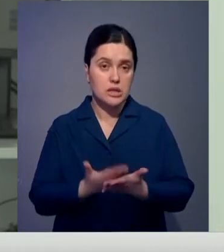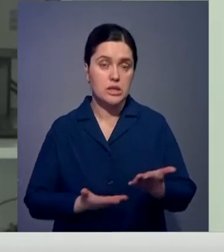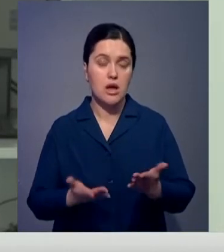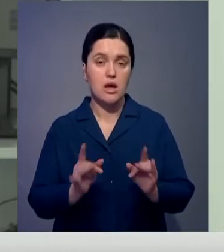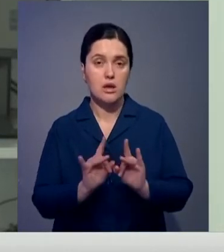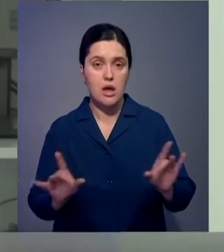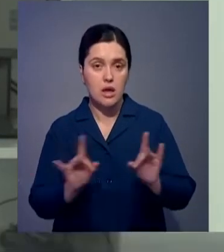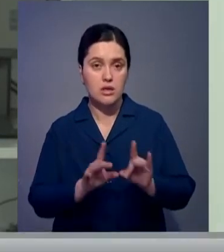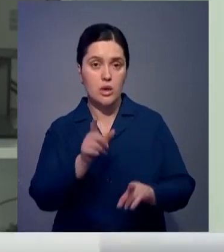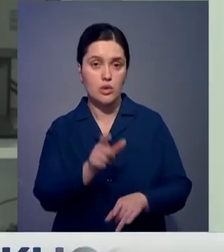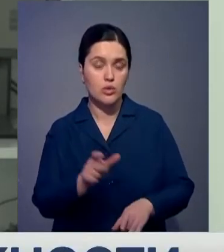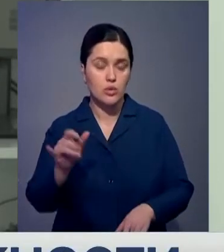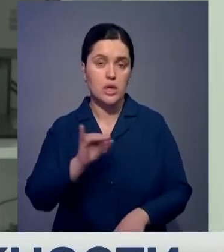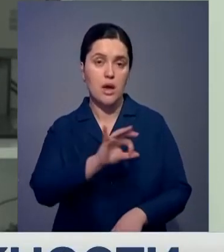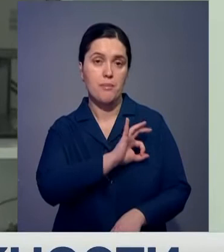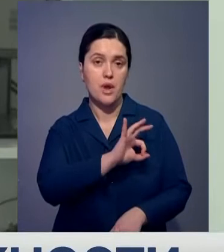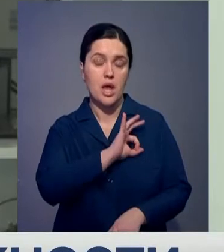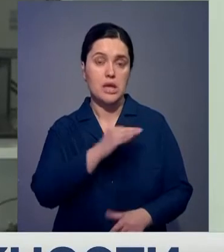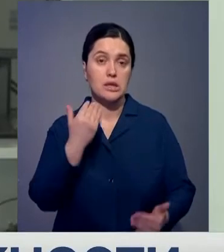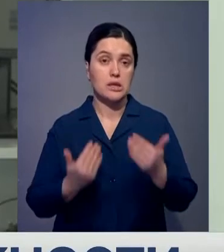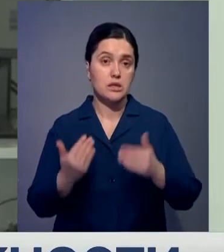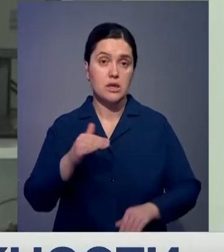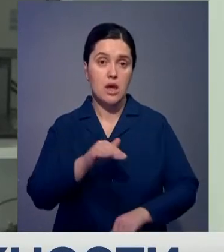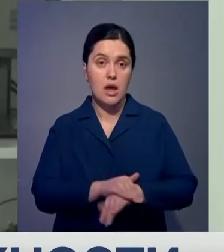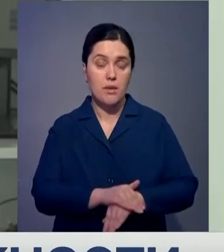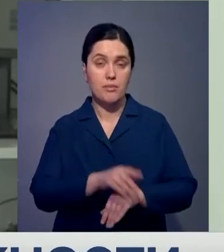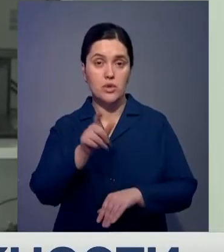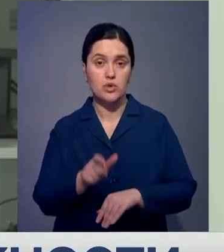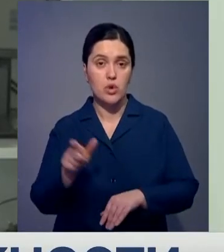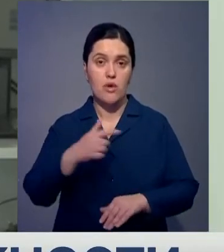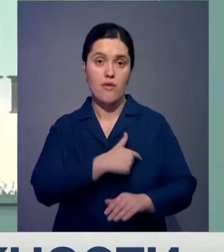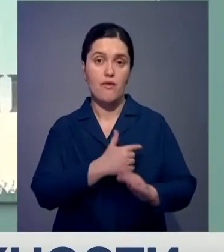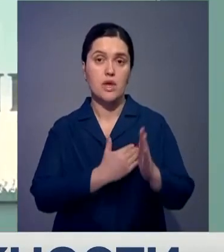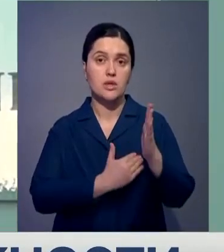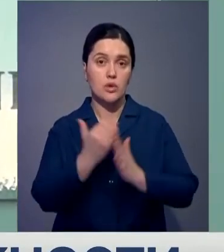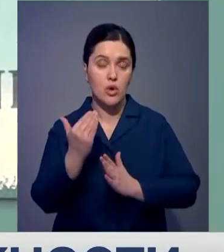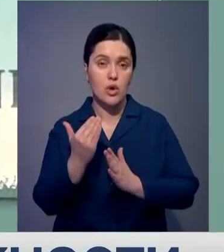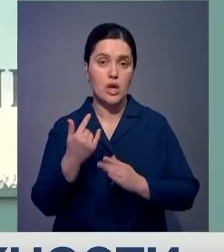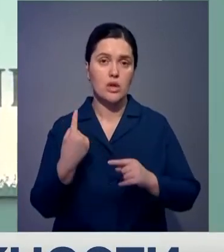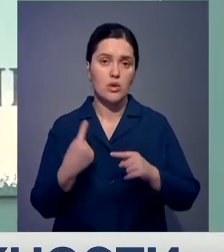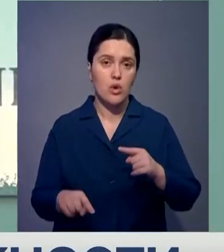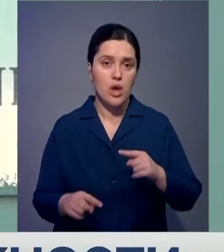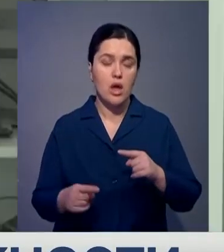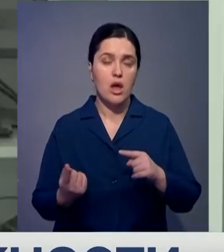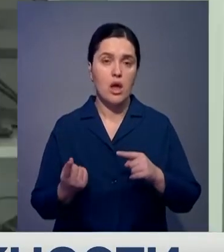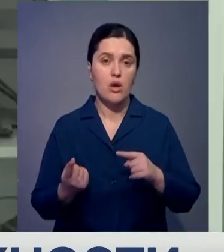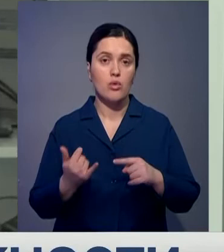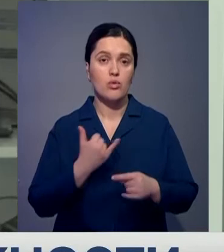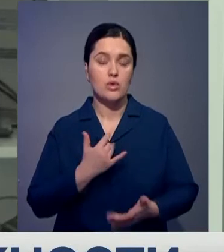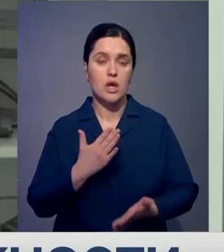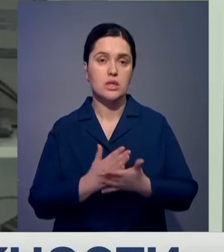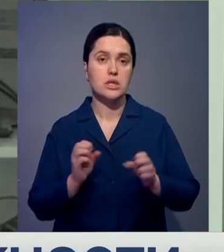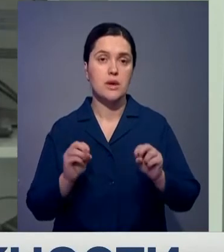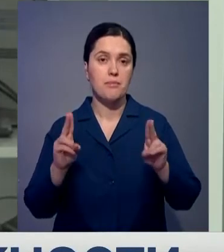пассажирами и бортпроводниками на случай регистрации человека с высокой температурой или другими подозрительными симптомами у нас есть